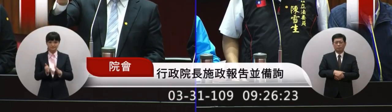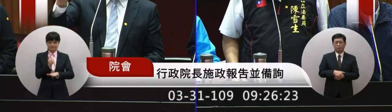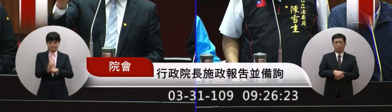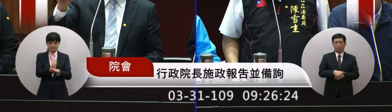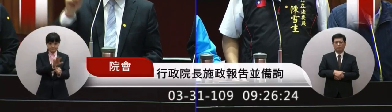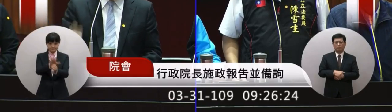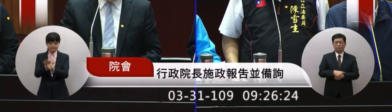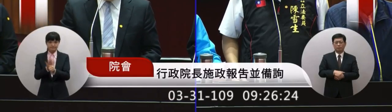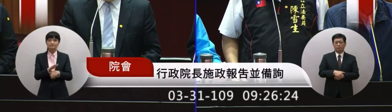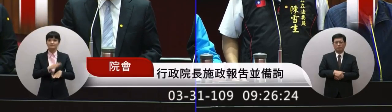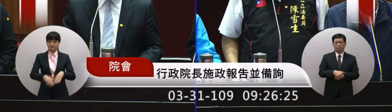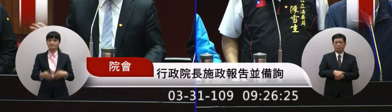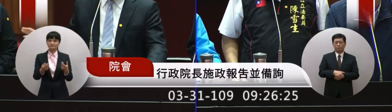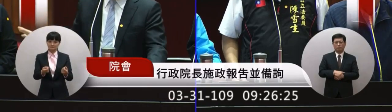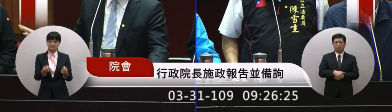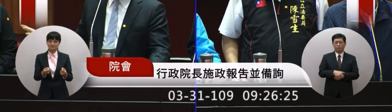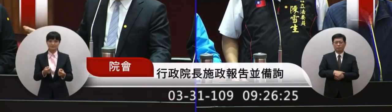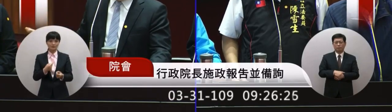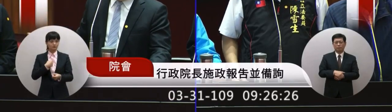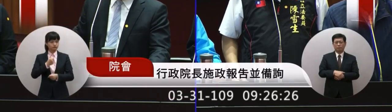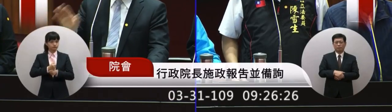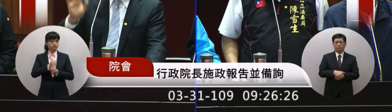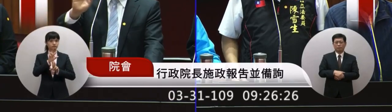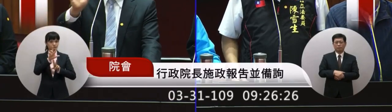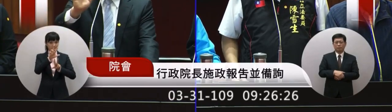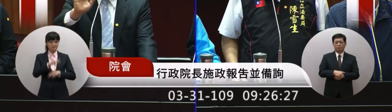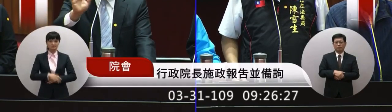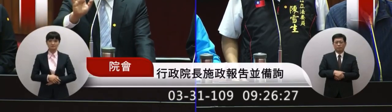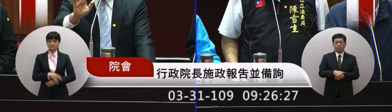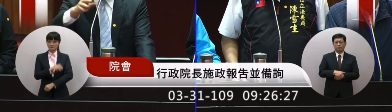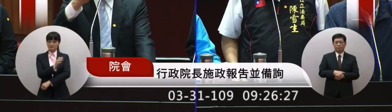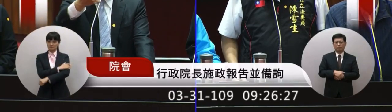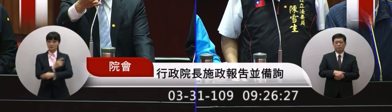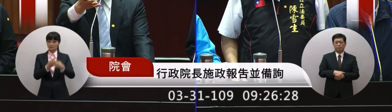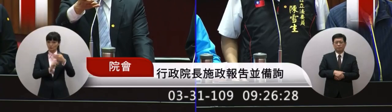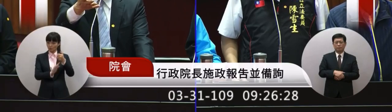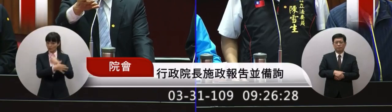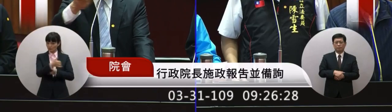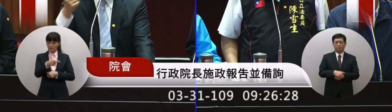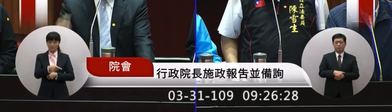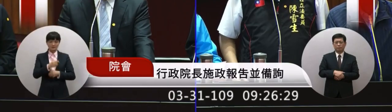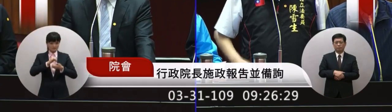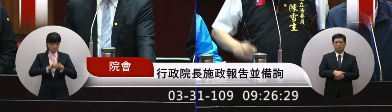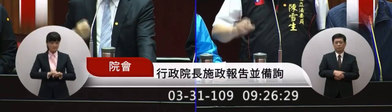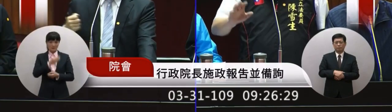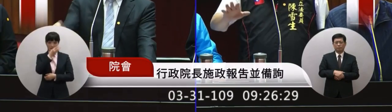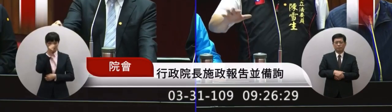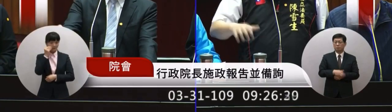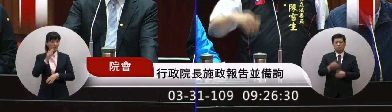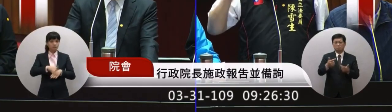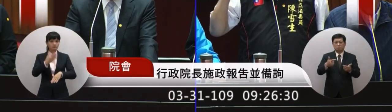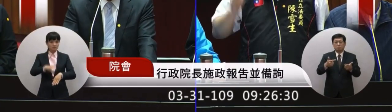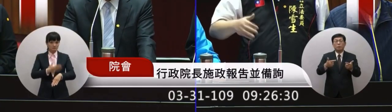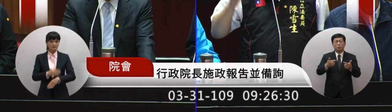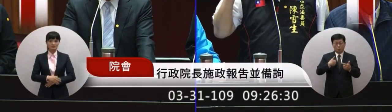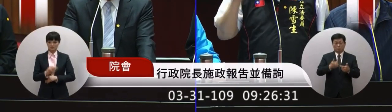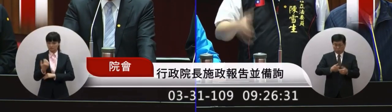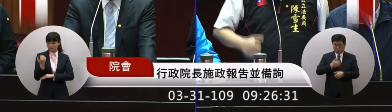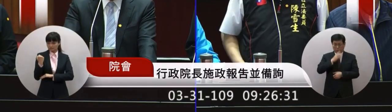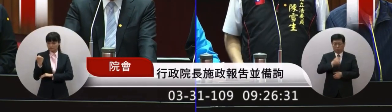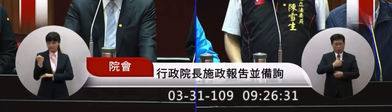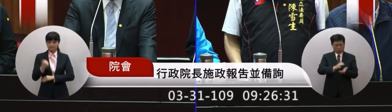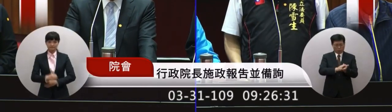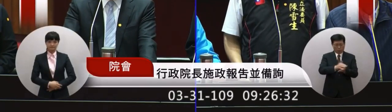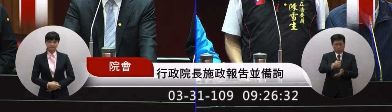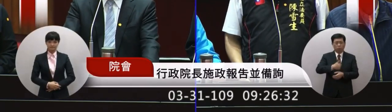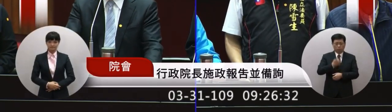么数字在那里实在。那陈主委绝对不会慢待，如果委员觉得哪个地方可以比较快一点， 我们非常